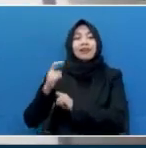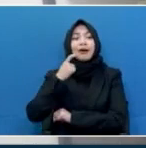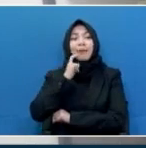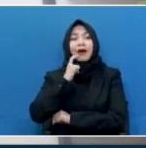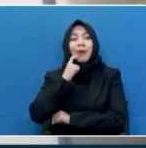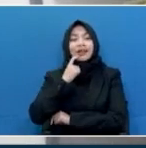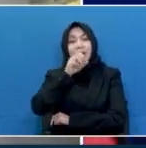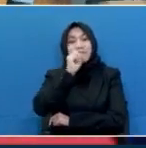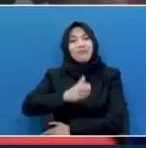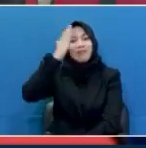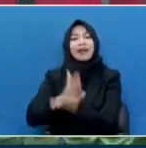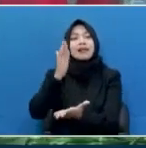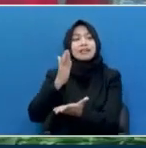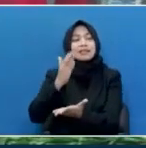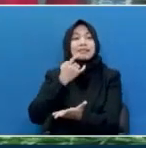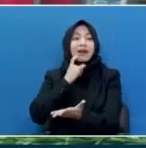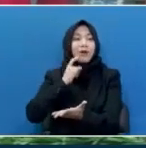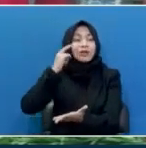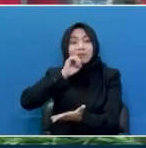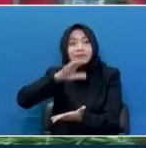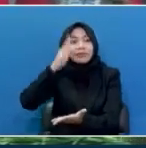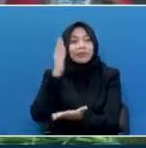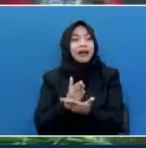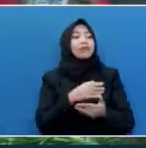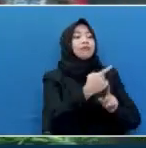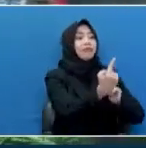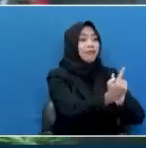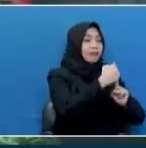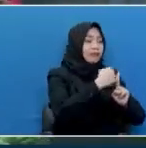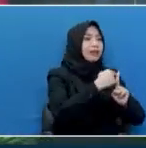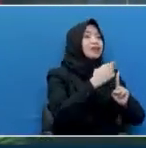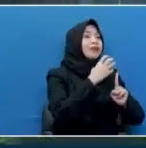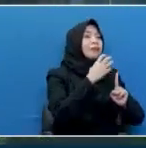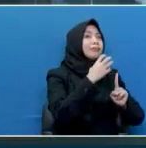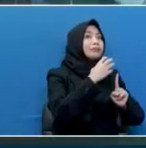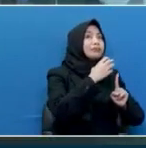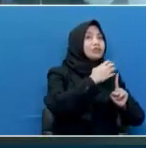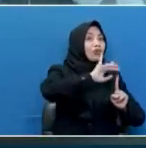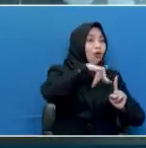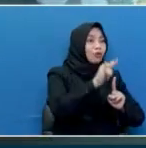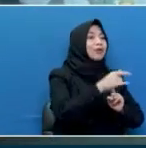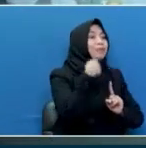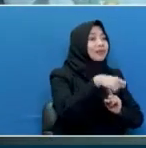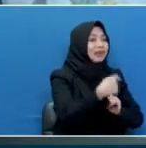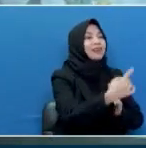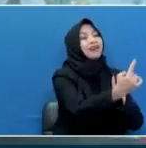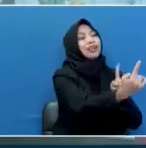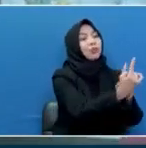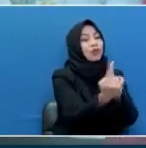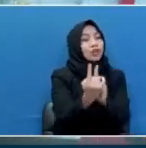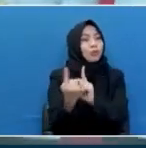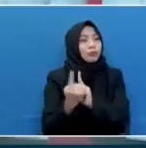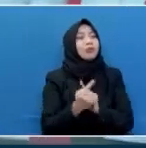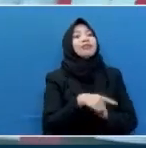kita liihat bahwa meskipun Pak Jokowi Dodo misalnya bertemu biasa dengan para menteri tapi menteri-menteri yang ditemui dalam ee